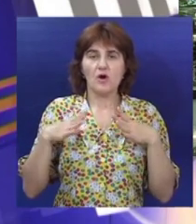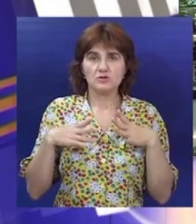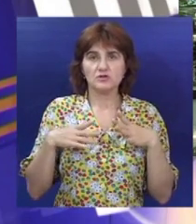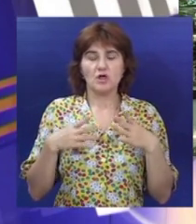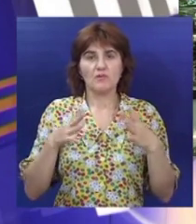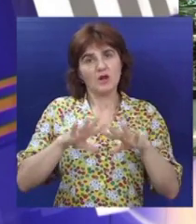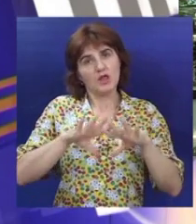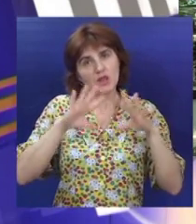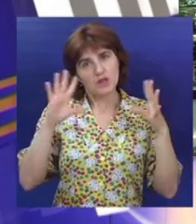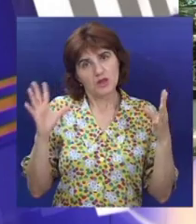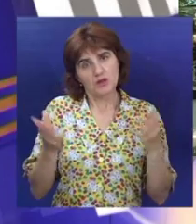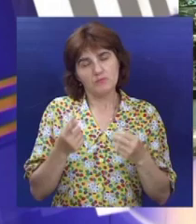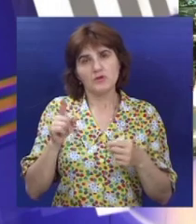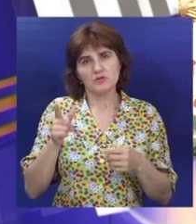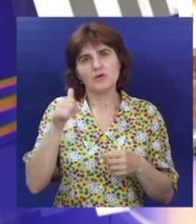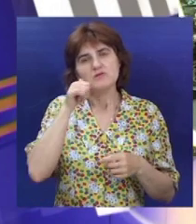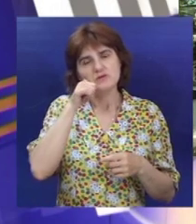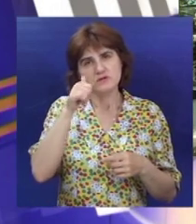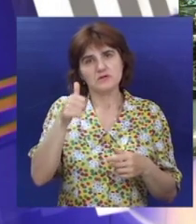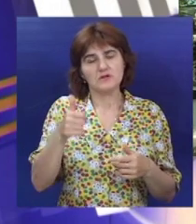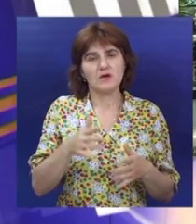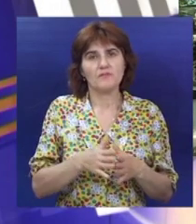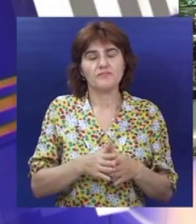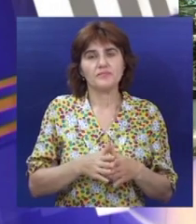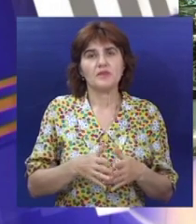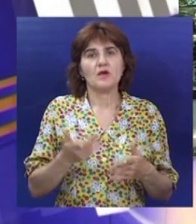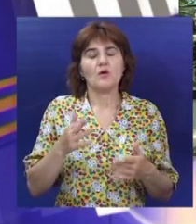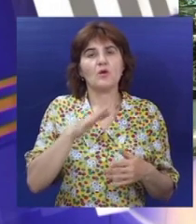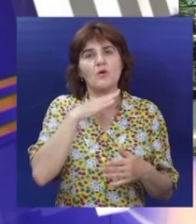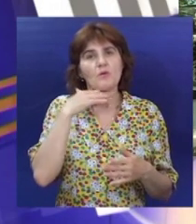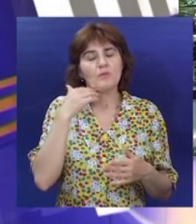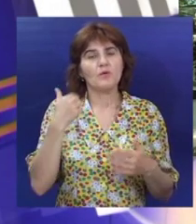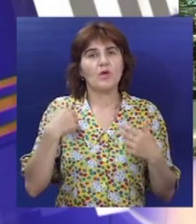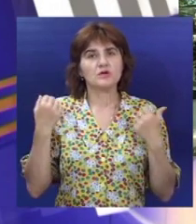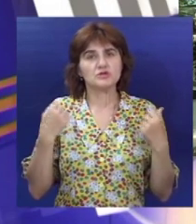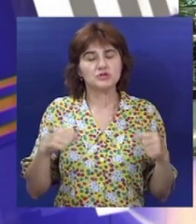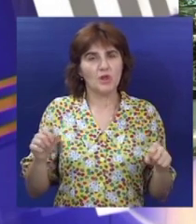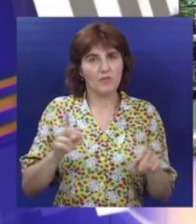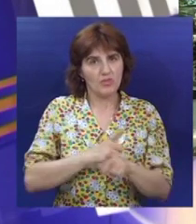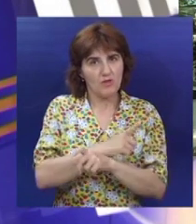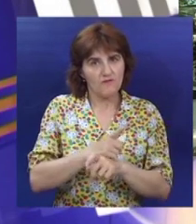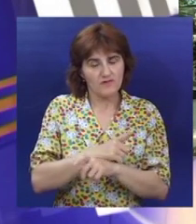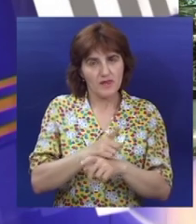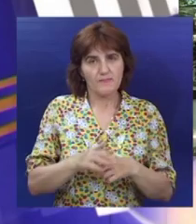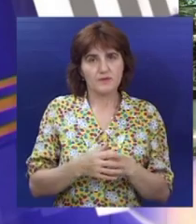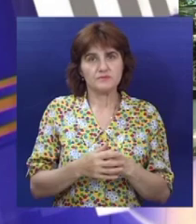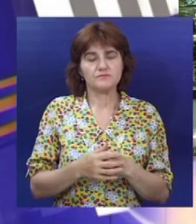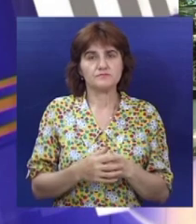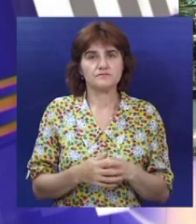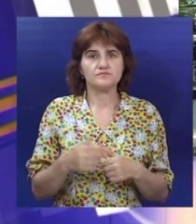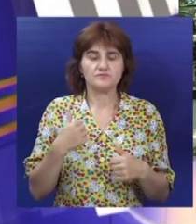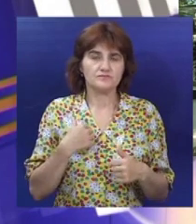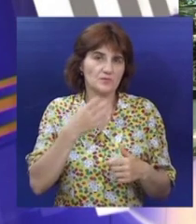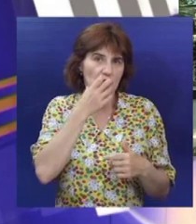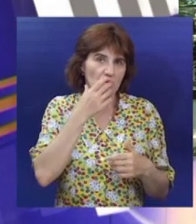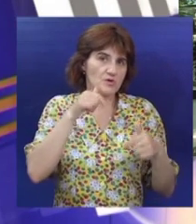godišnjem odmoru i sve to, pošto je to dosta komplikovano sa toliko puno slobodnog vremena da se to uradi.